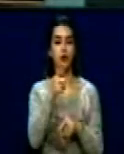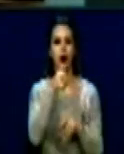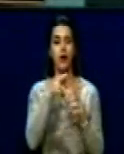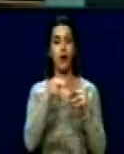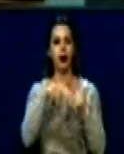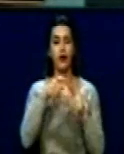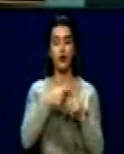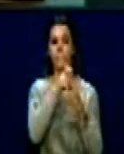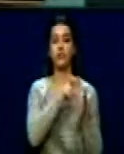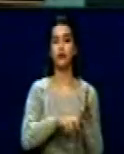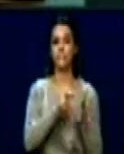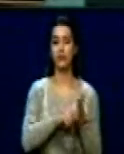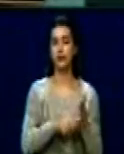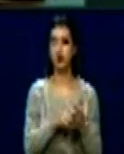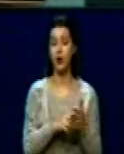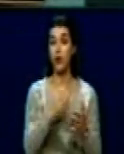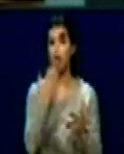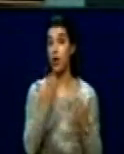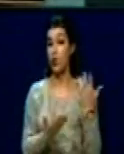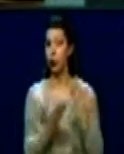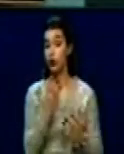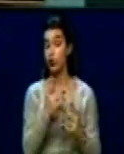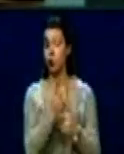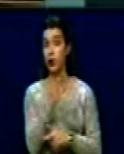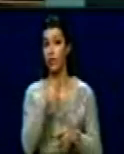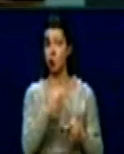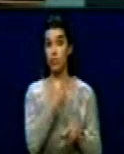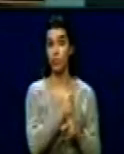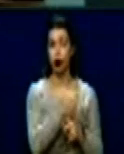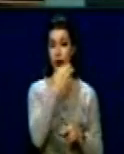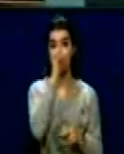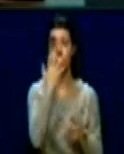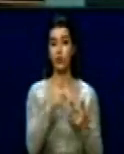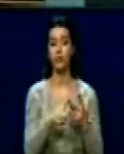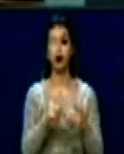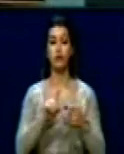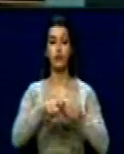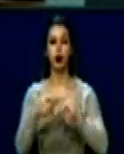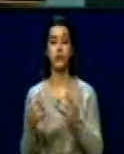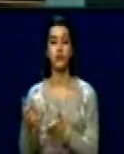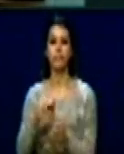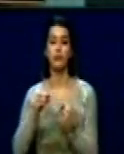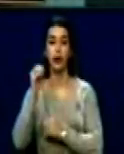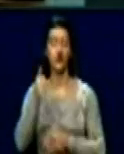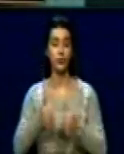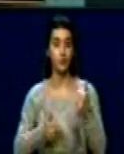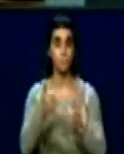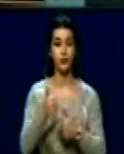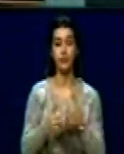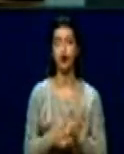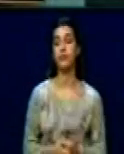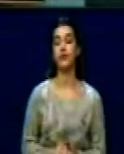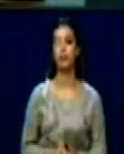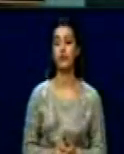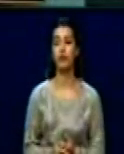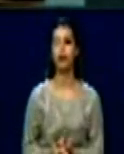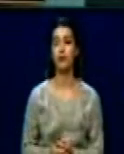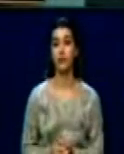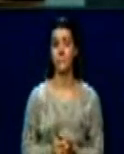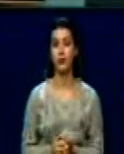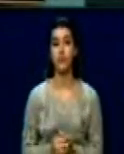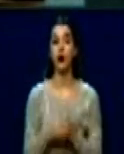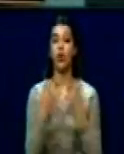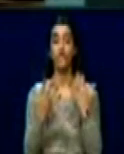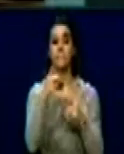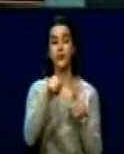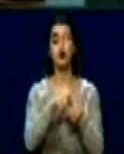mbledhen e këtyre tatimeve. Pra ose rritje e bazës, ose rritje e mbledhjes së tatimeve. Mirë po këto, ministri nuk e përmendi që këtu në